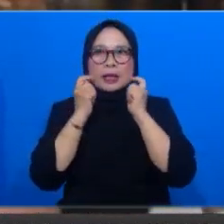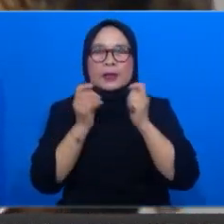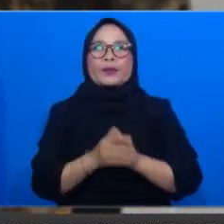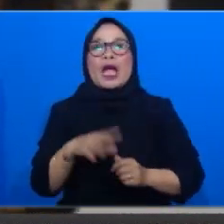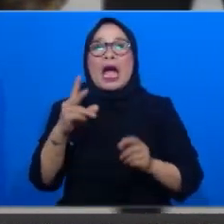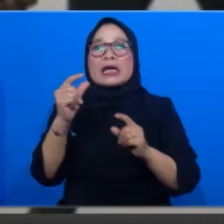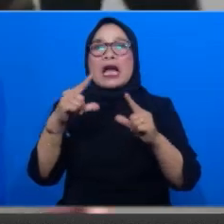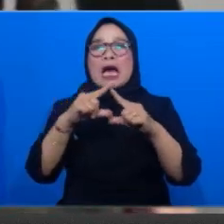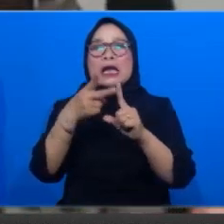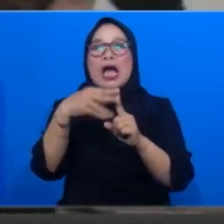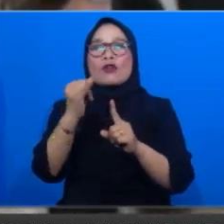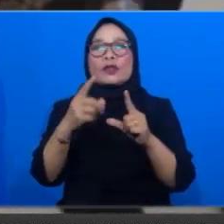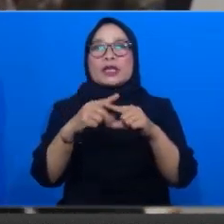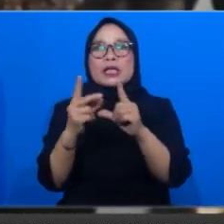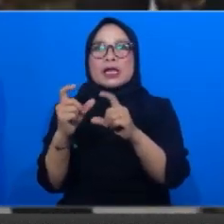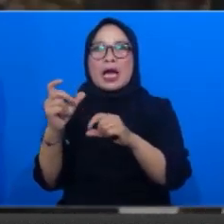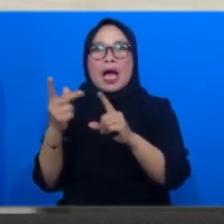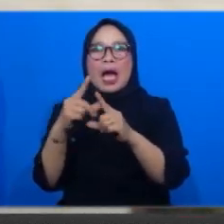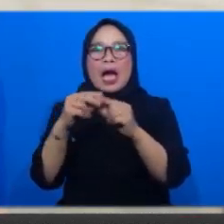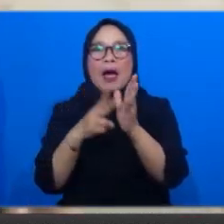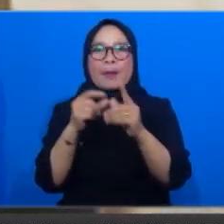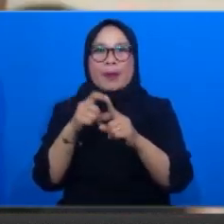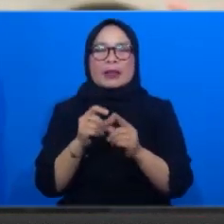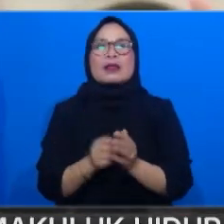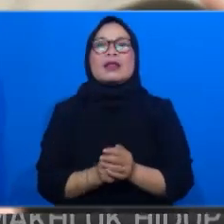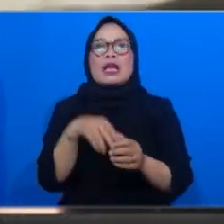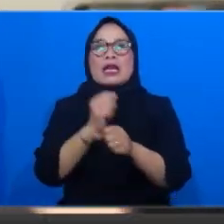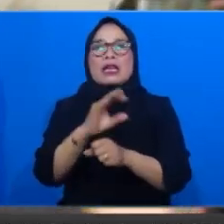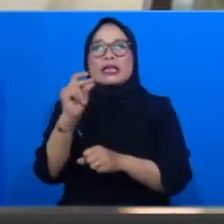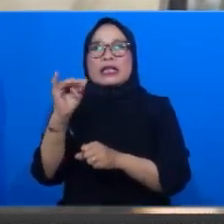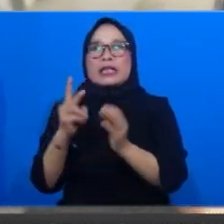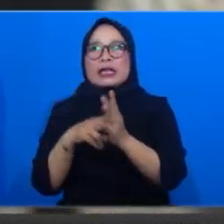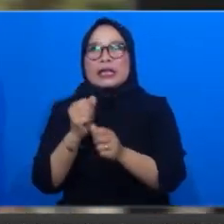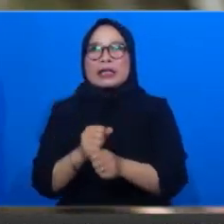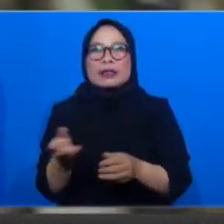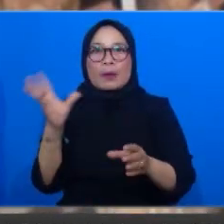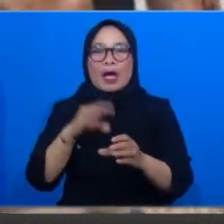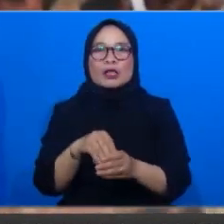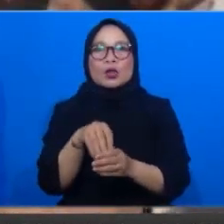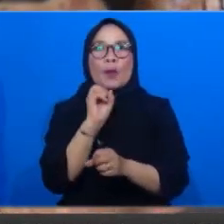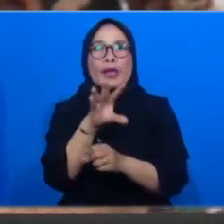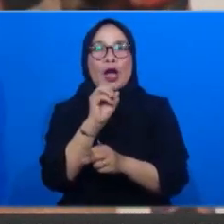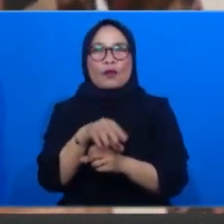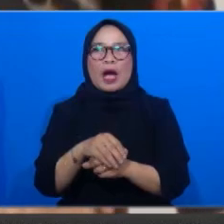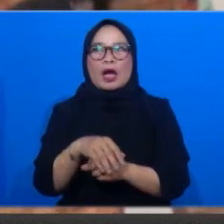Raffi Ahmad, musikus Giring Ganesa, hingga pendakwah Gus Miftah dan Haikal Hasan.